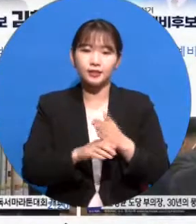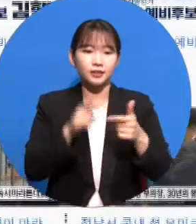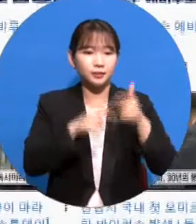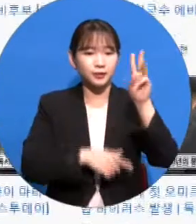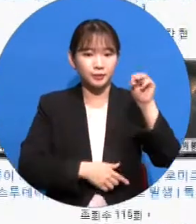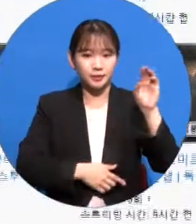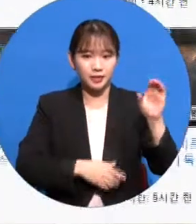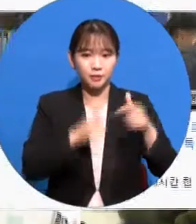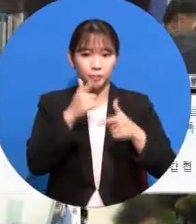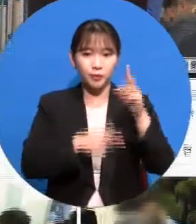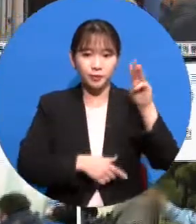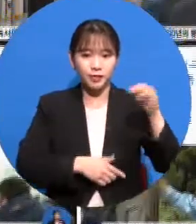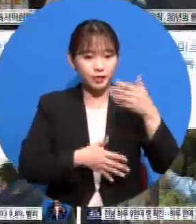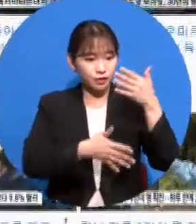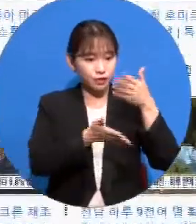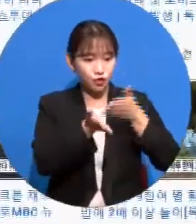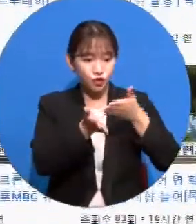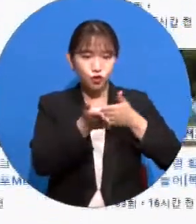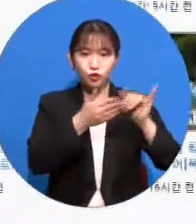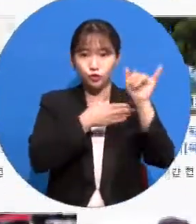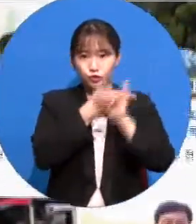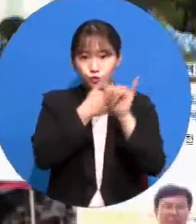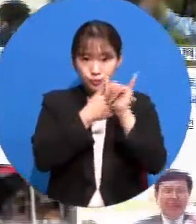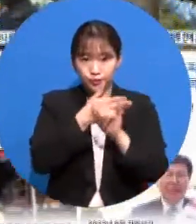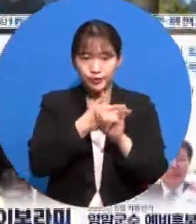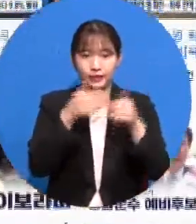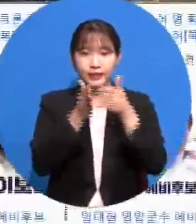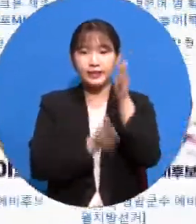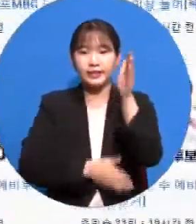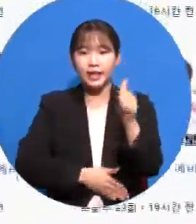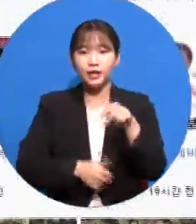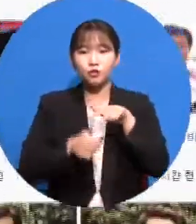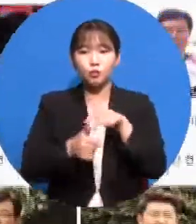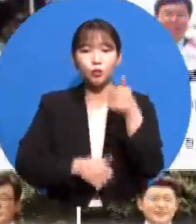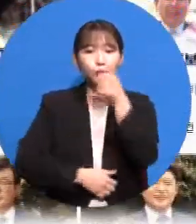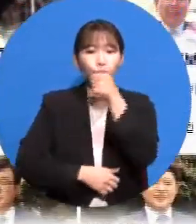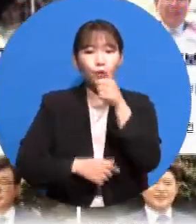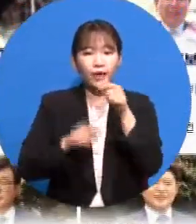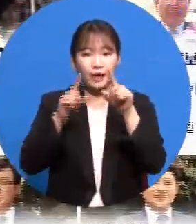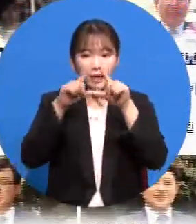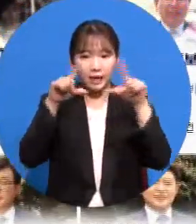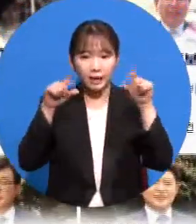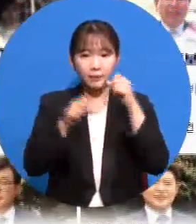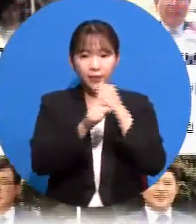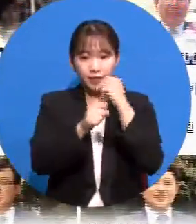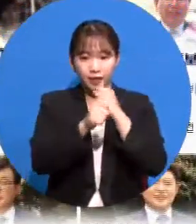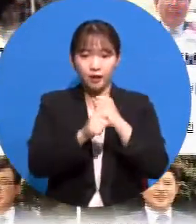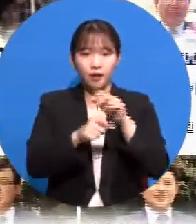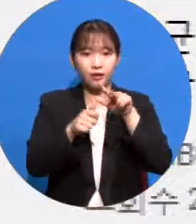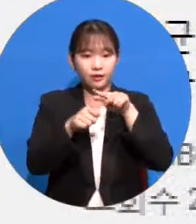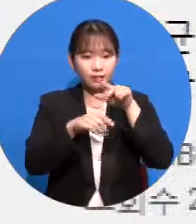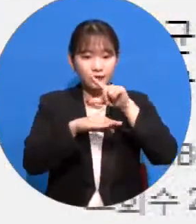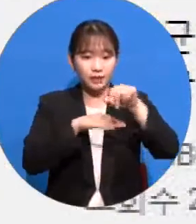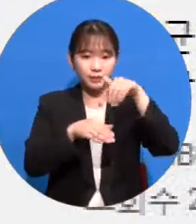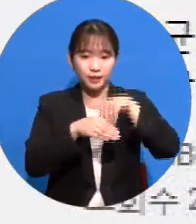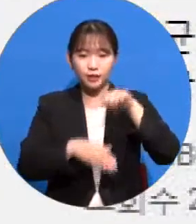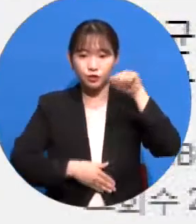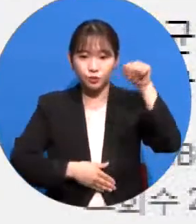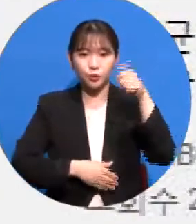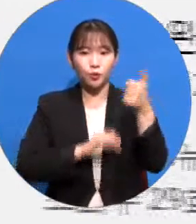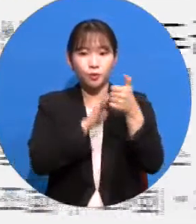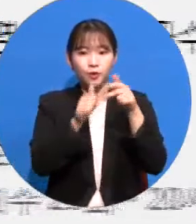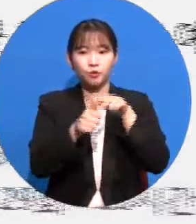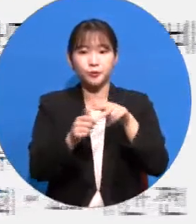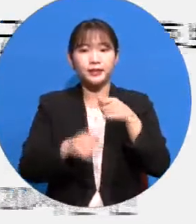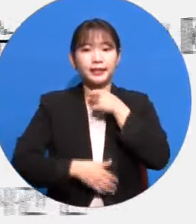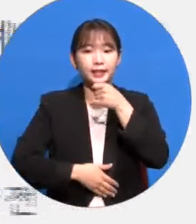목포 mbc 는 목포 mbc 뉴스 유튜브 채널에 단체장 후보 속에 코너로 신설에 지방선거에 출마한 50여명의 예비후보자